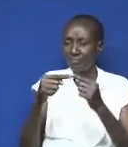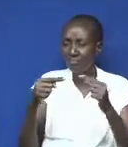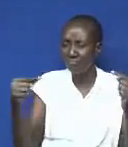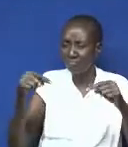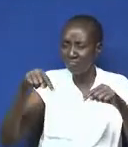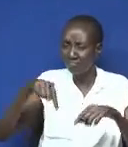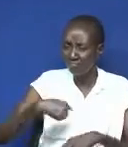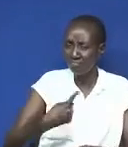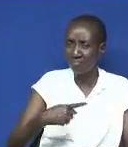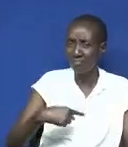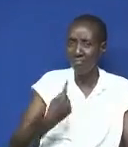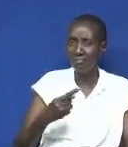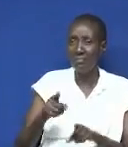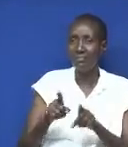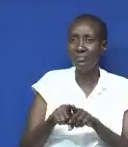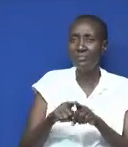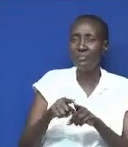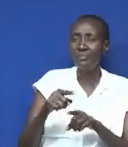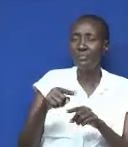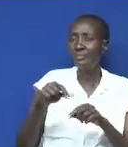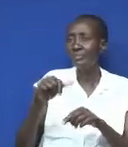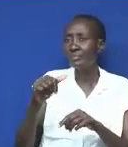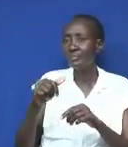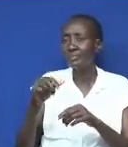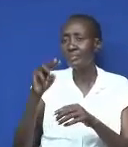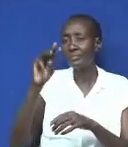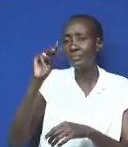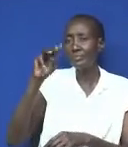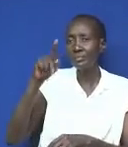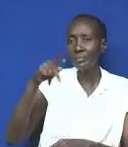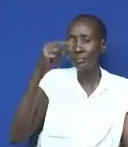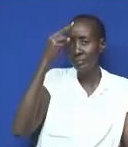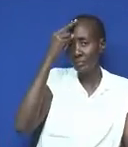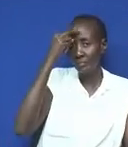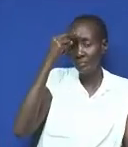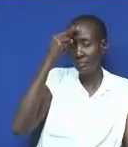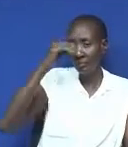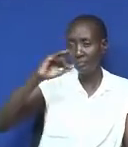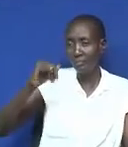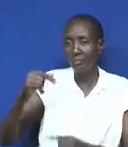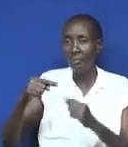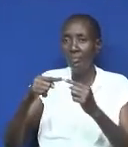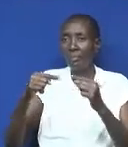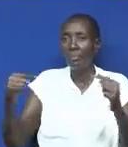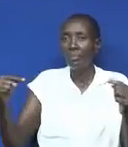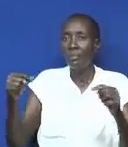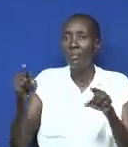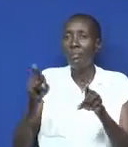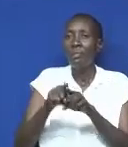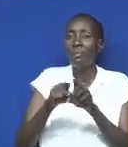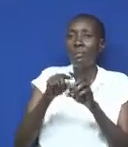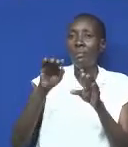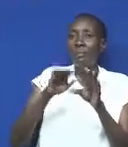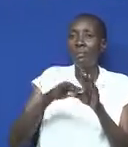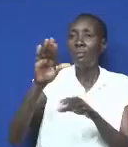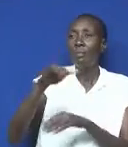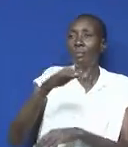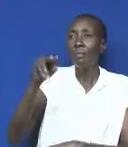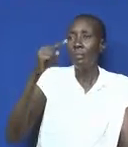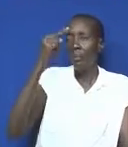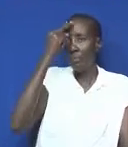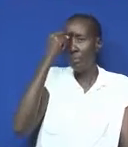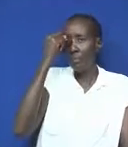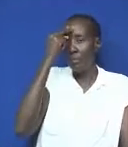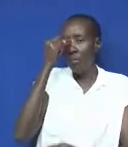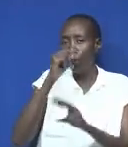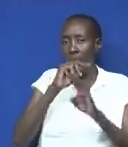hivyo kauli ya Ledama ilipingwa na mbunge wa Narok mjini Soipan Kudate na mbunge wa Narok Magharibi Mheshimiwa Gabriel